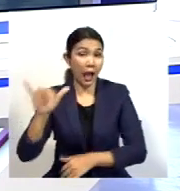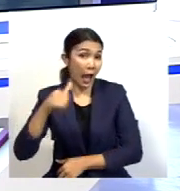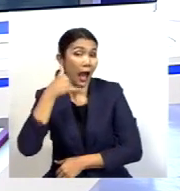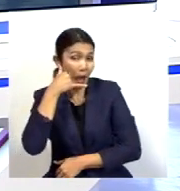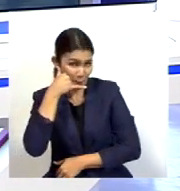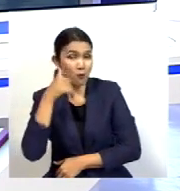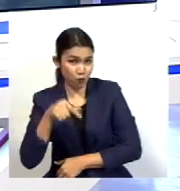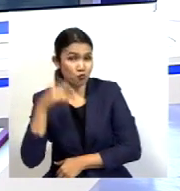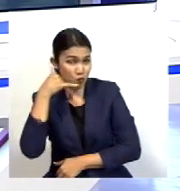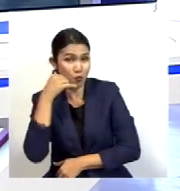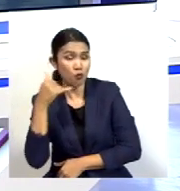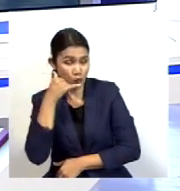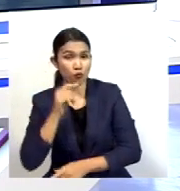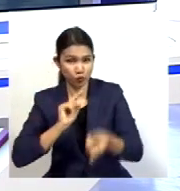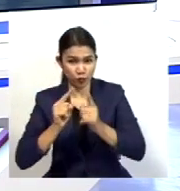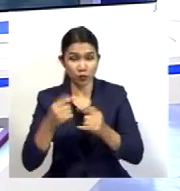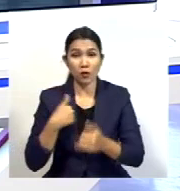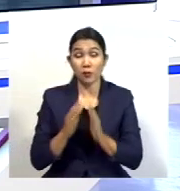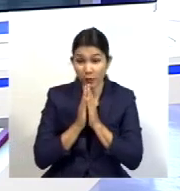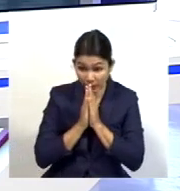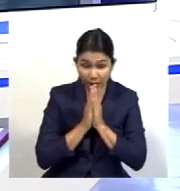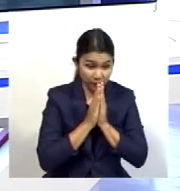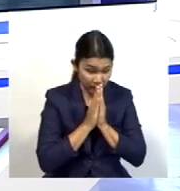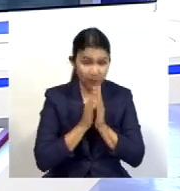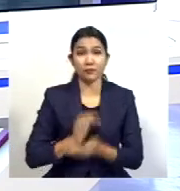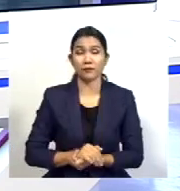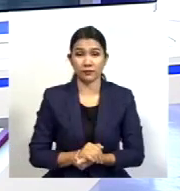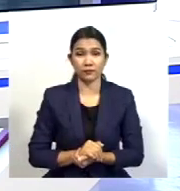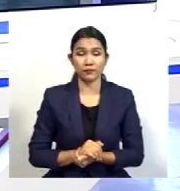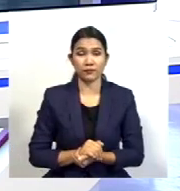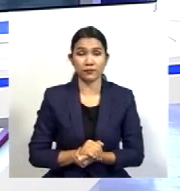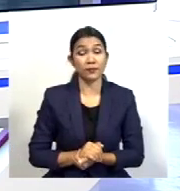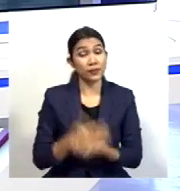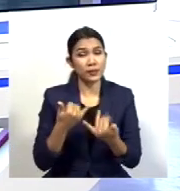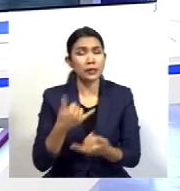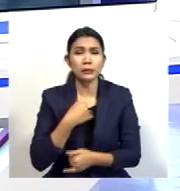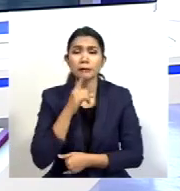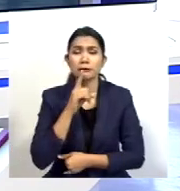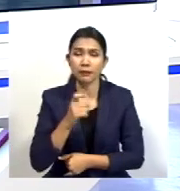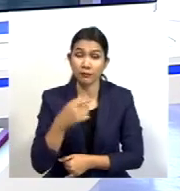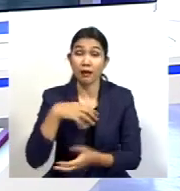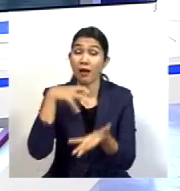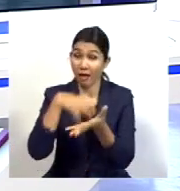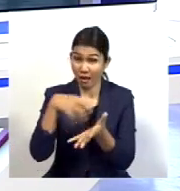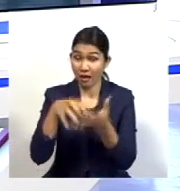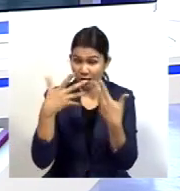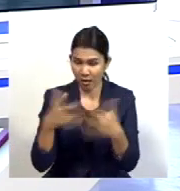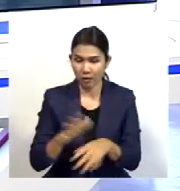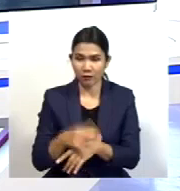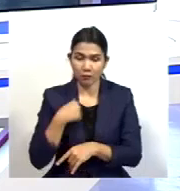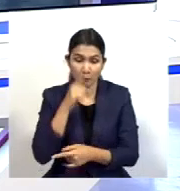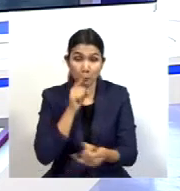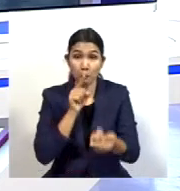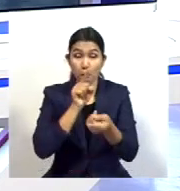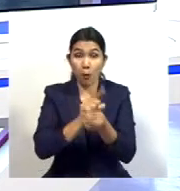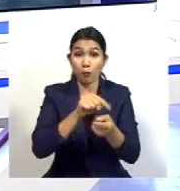ายกับเราแล้วค่ะสวัสดีค่ะคุณหมอคะ สวัสดีครับคุณหมอครับ สวัสดีครับสวัสดีครับ ค่ะอย่างที่บอกไปนะคะว่าหลังจากที่เราพบ